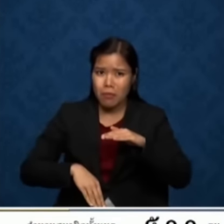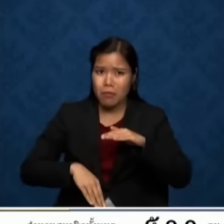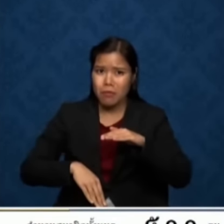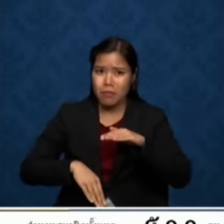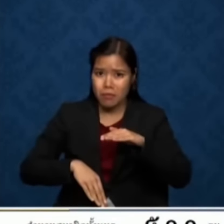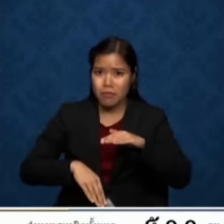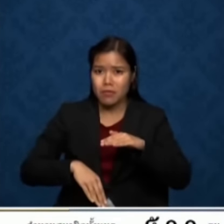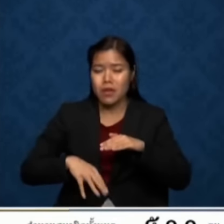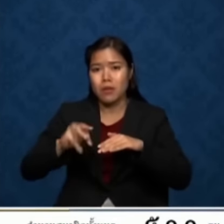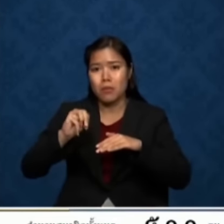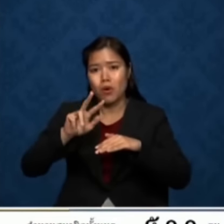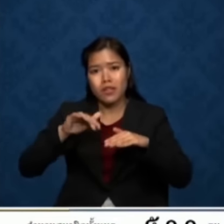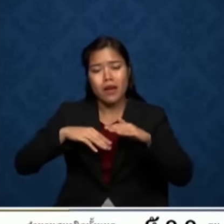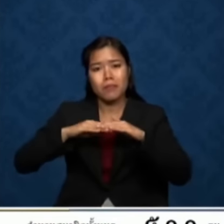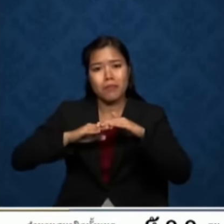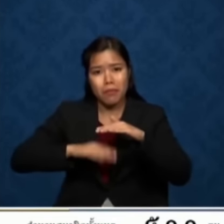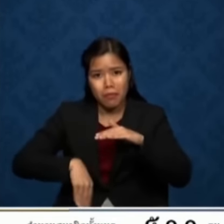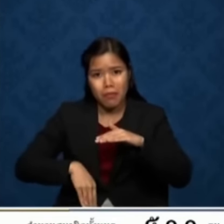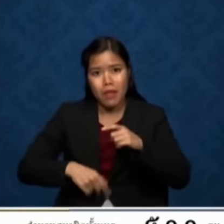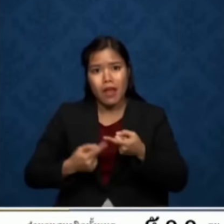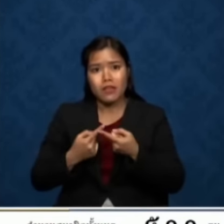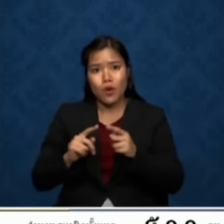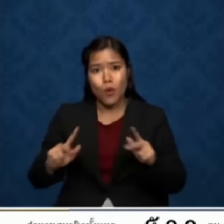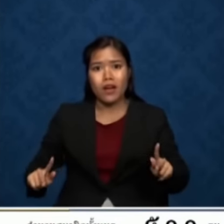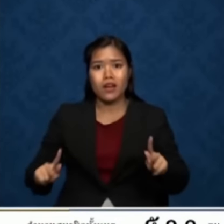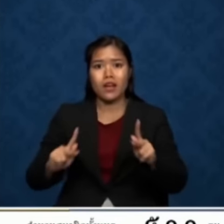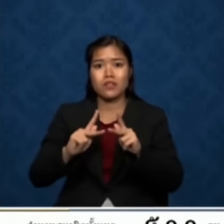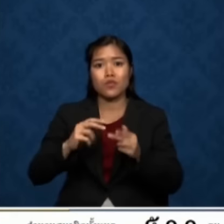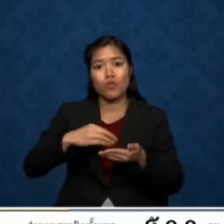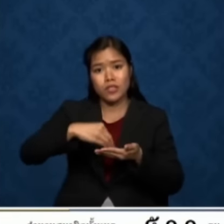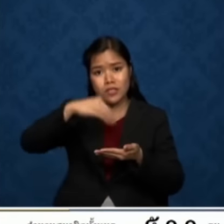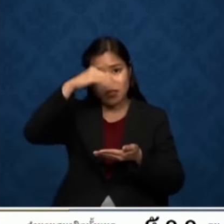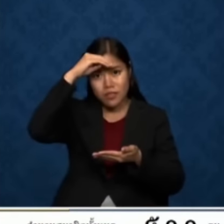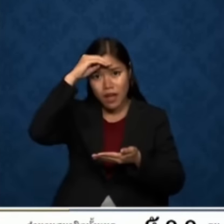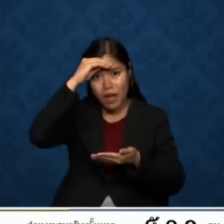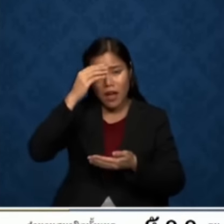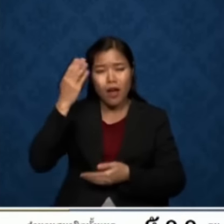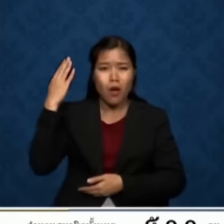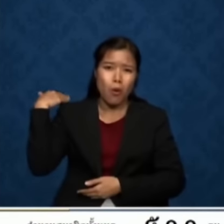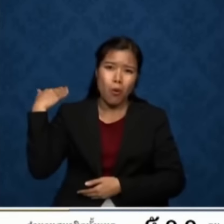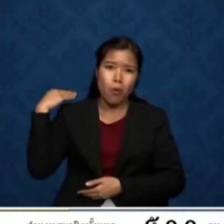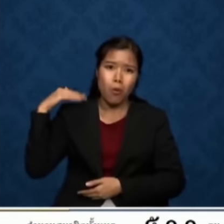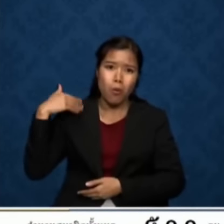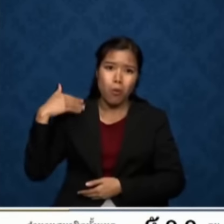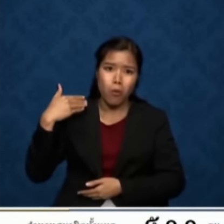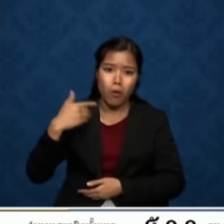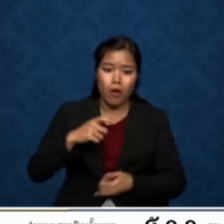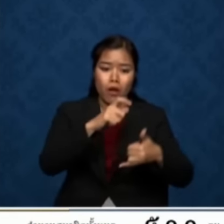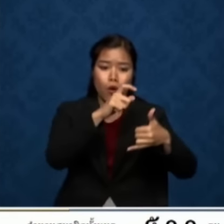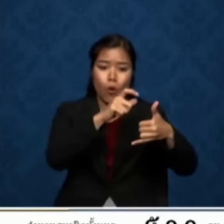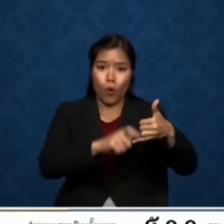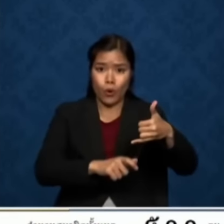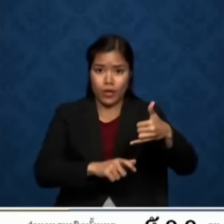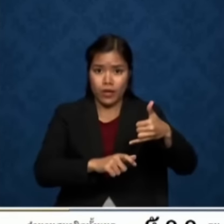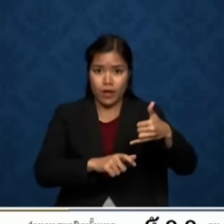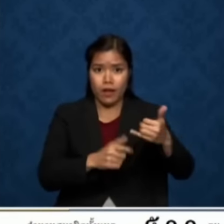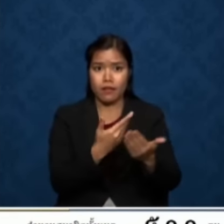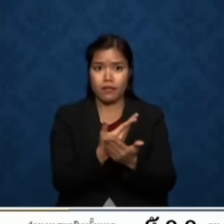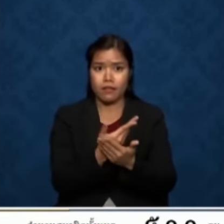ภาคบังคับทั้งที่กระทรวงศึกษาทุกยุคทุกสมัยเอาเงินไปต่อหัวต่อคนสำหรับคนเห